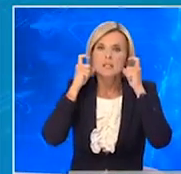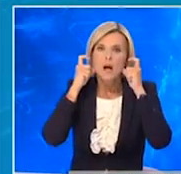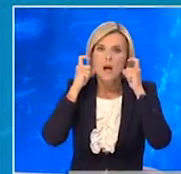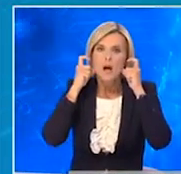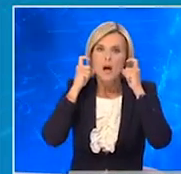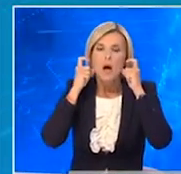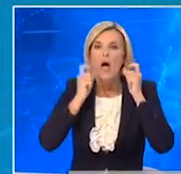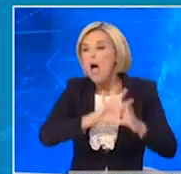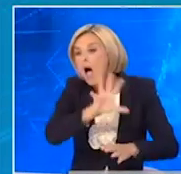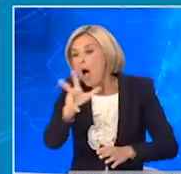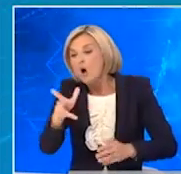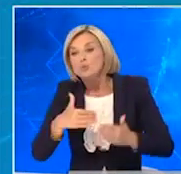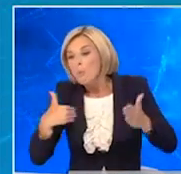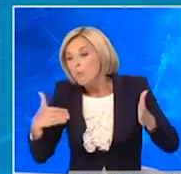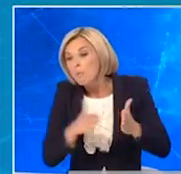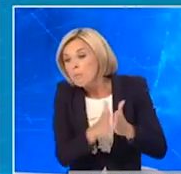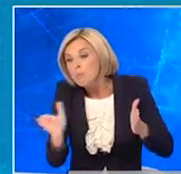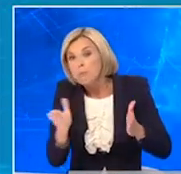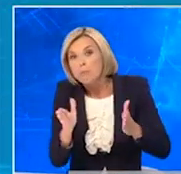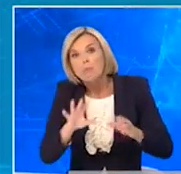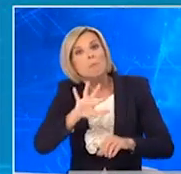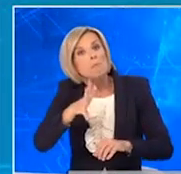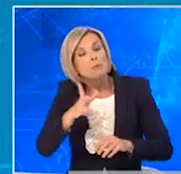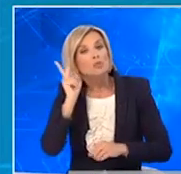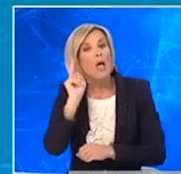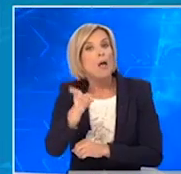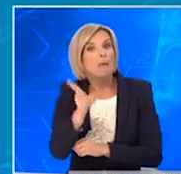πίσω στη συζήτηση ίσως και τοπικών lockdown.